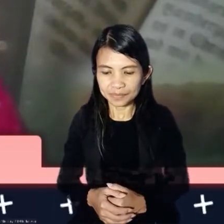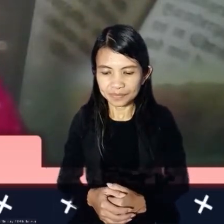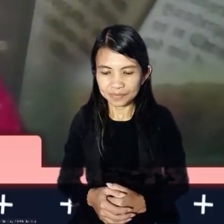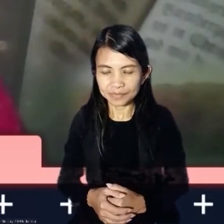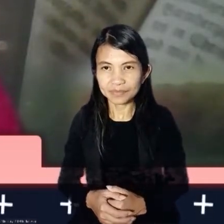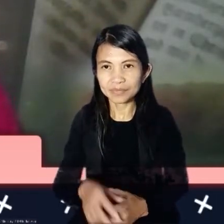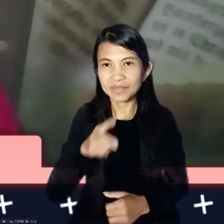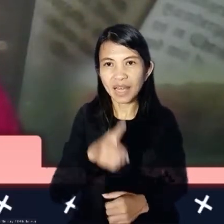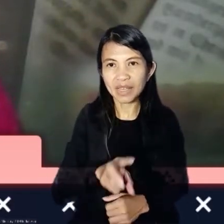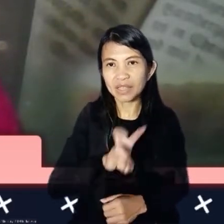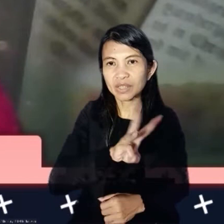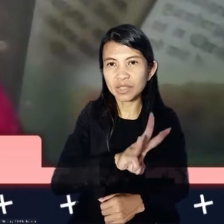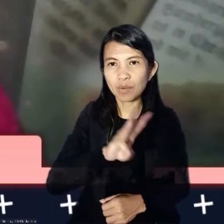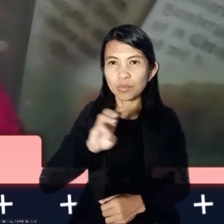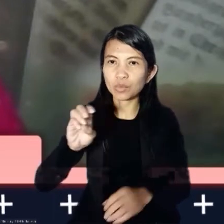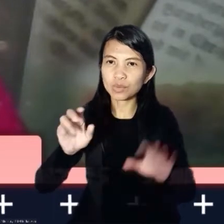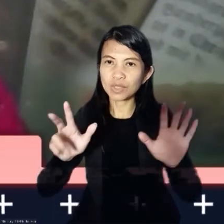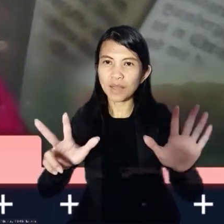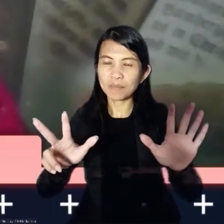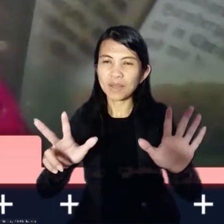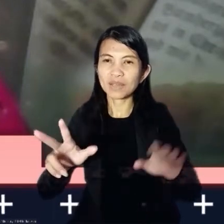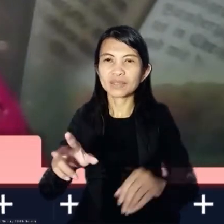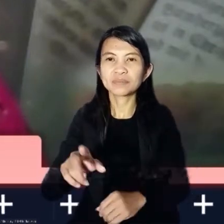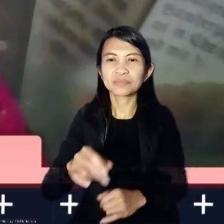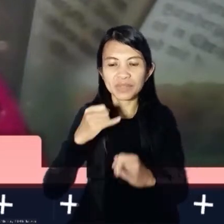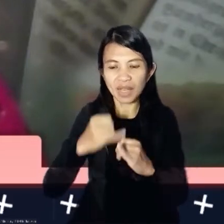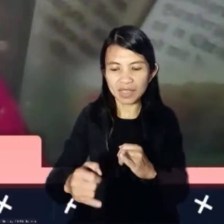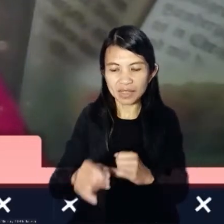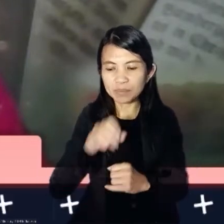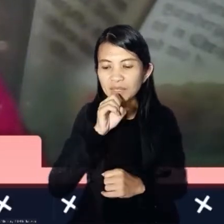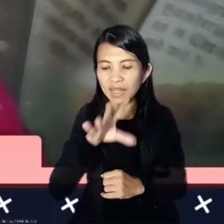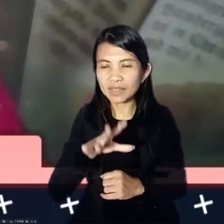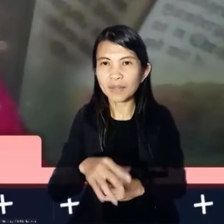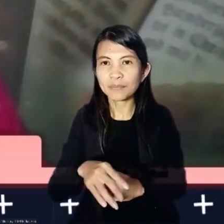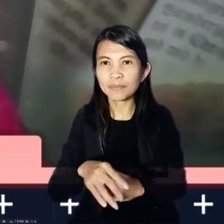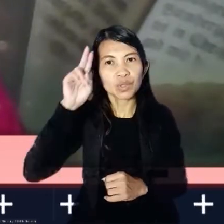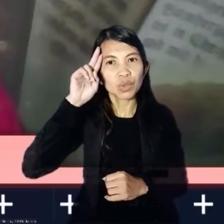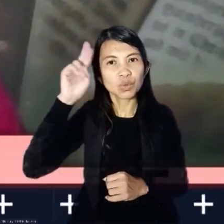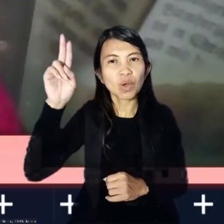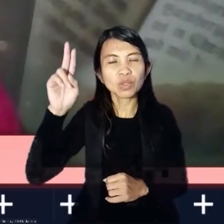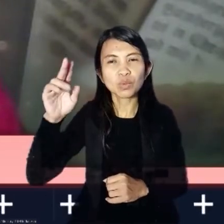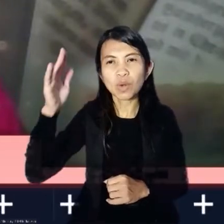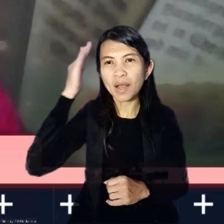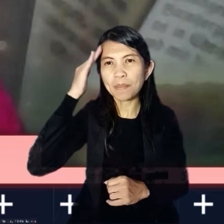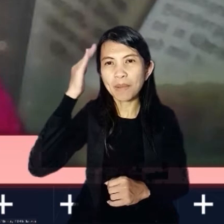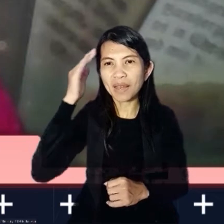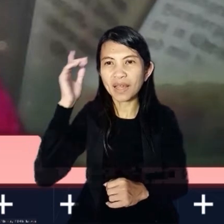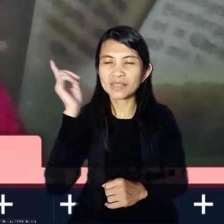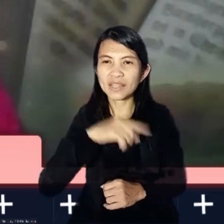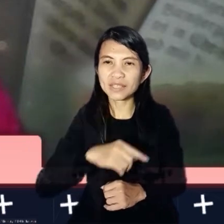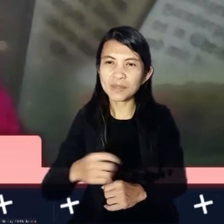bahagian yang terakhir berkata tuanku la kepala yang dari emas itu Hai